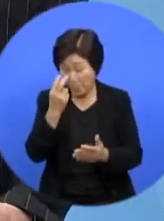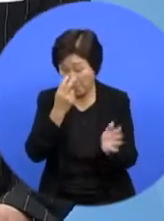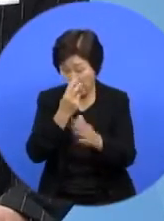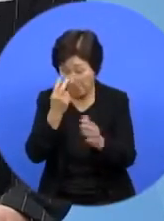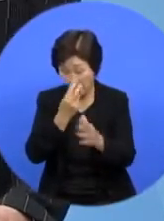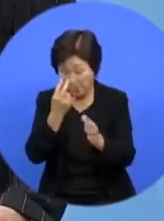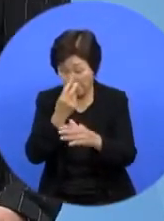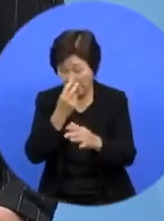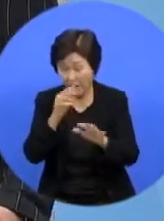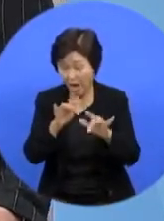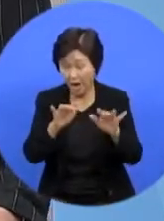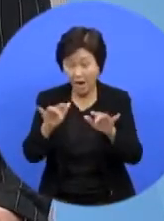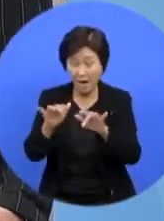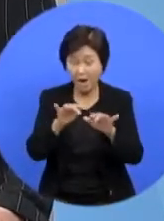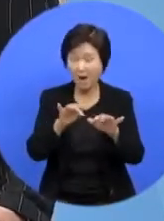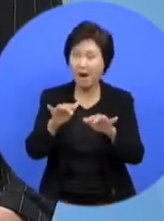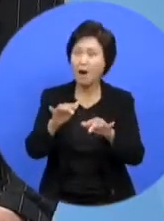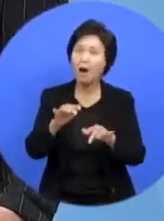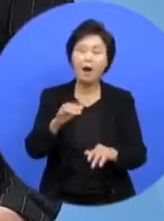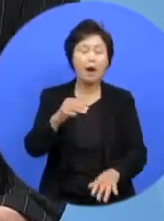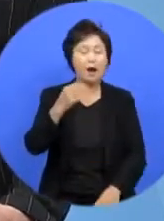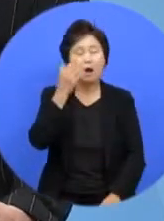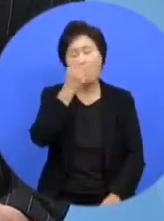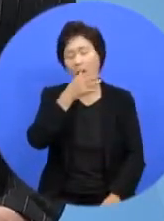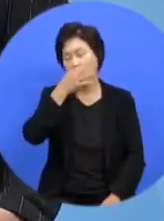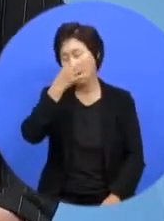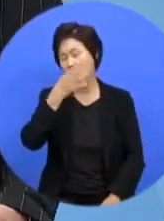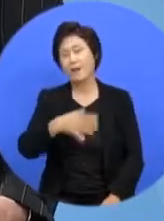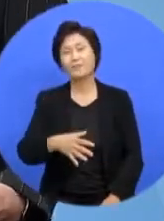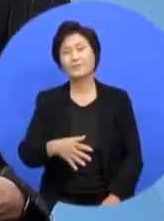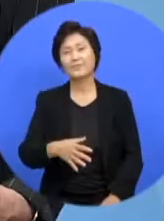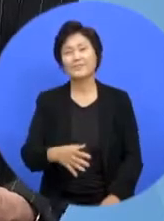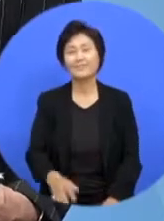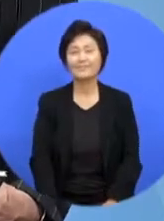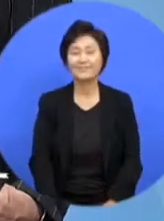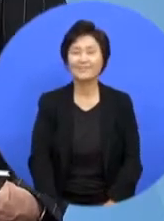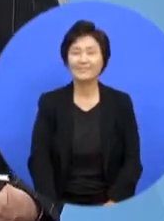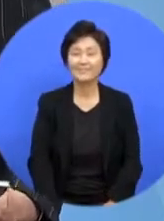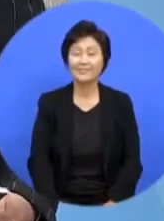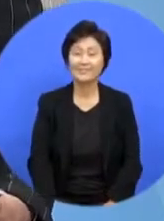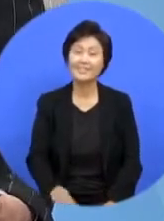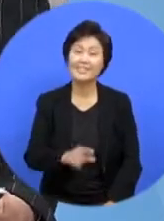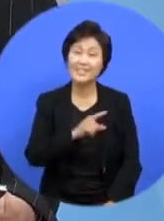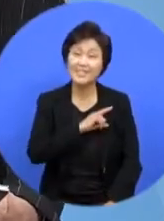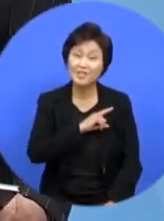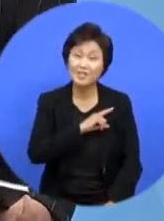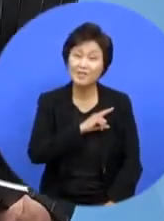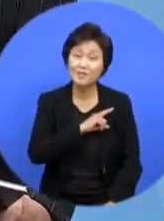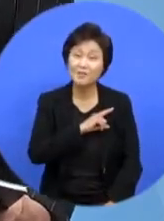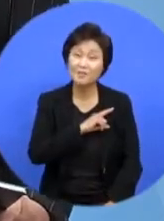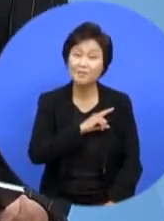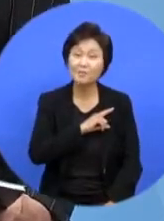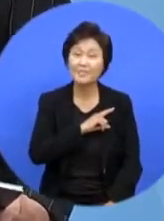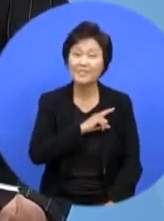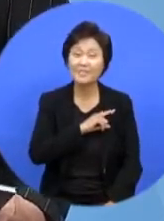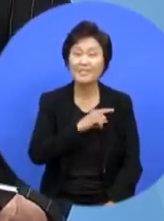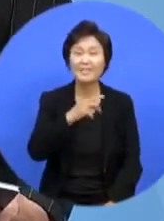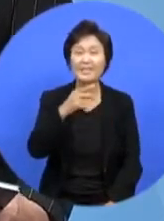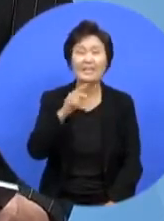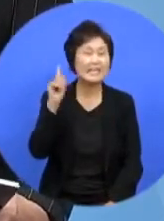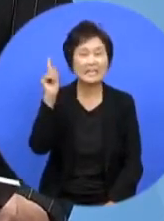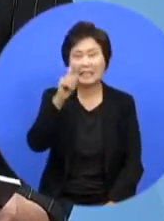일일이 전화해서 그쪽 대학 담당자하고 전화해서 야, 그러니까 이름이 있잖아요. 네. 달래 다윗이